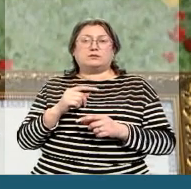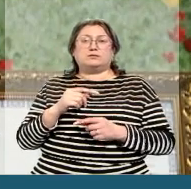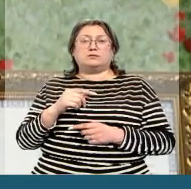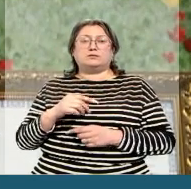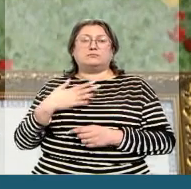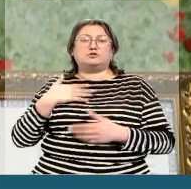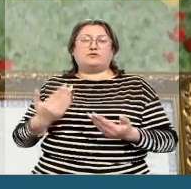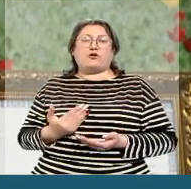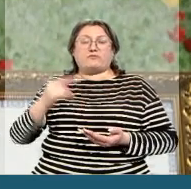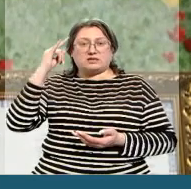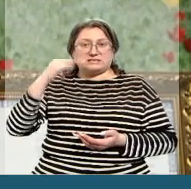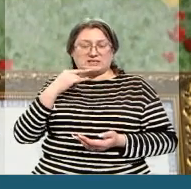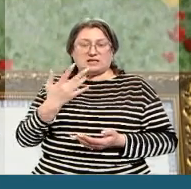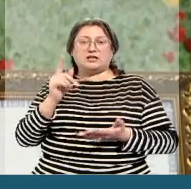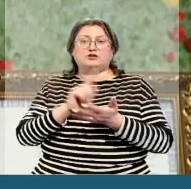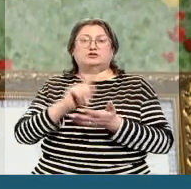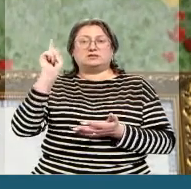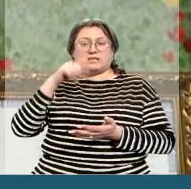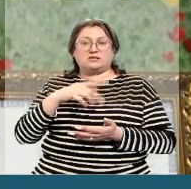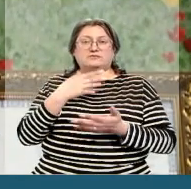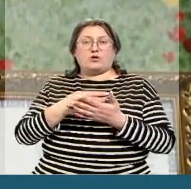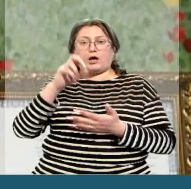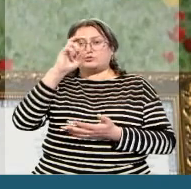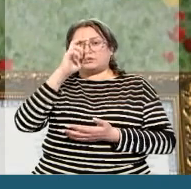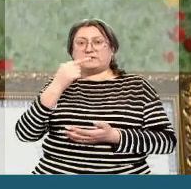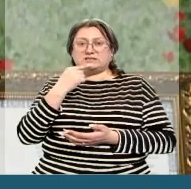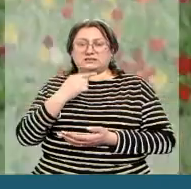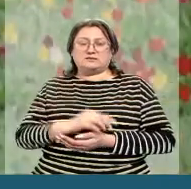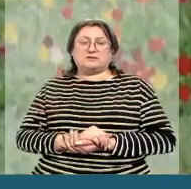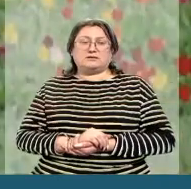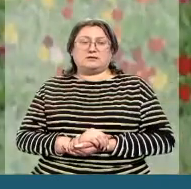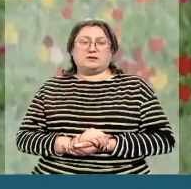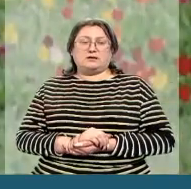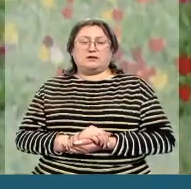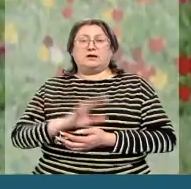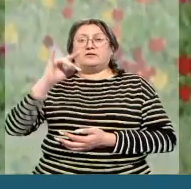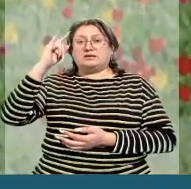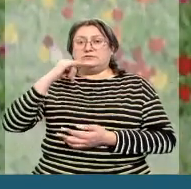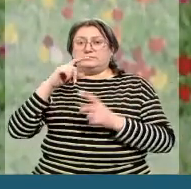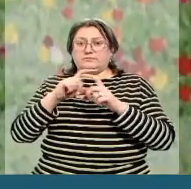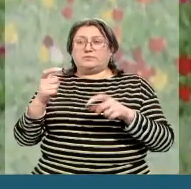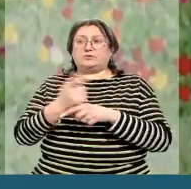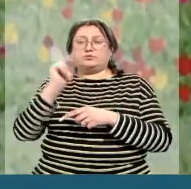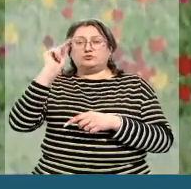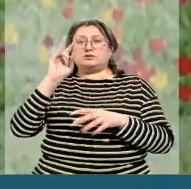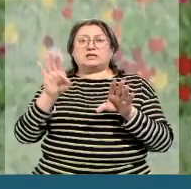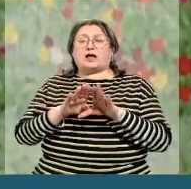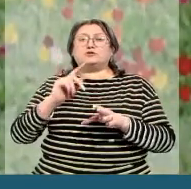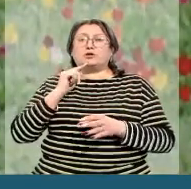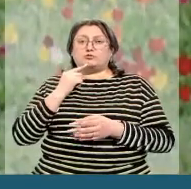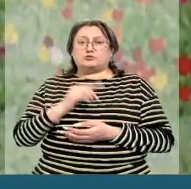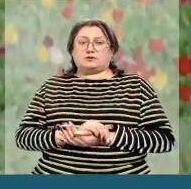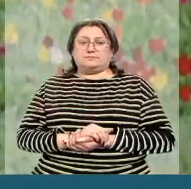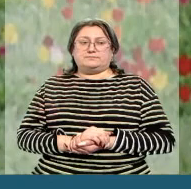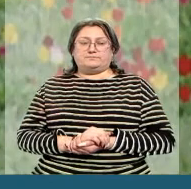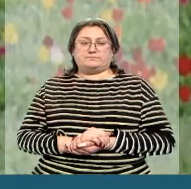мы живем в Казахстане и должны знать свой государственный язык. В принципе, в казахской школе учиться не так сложно.